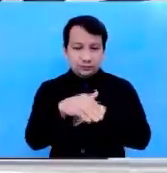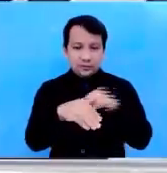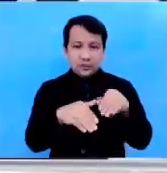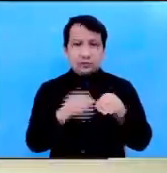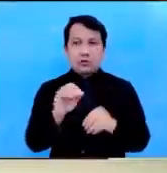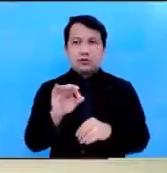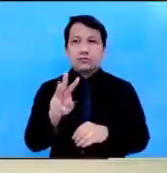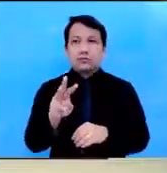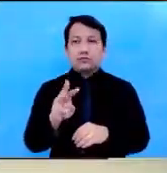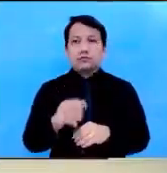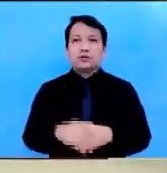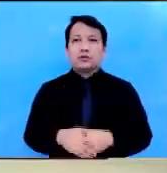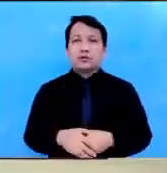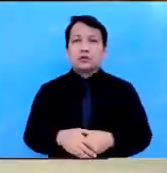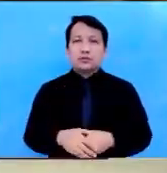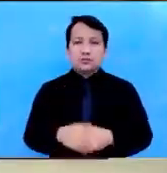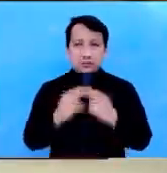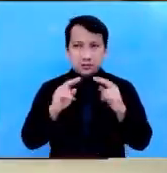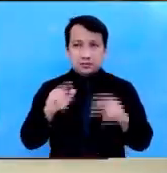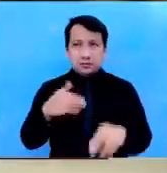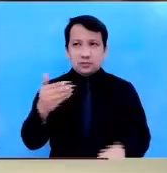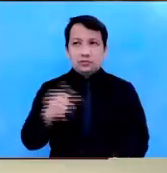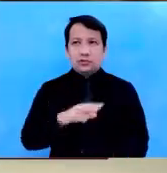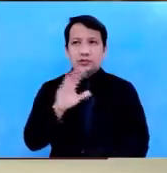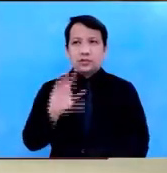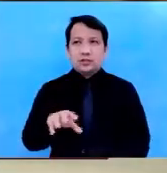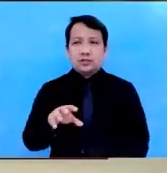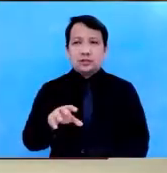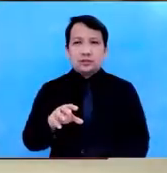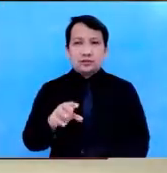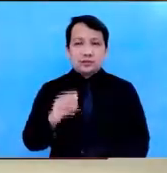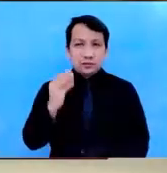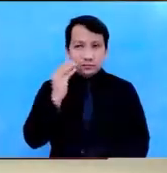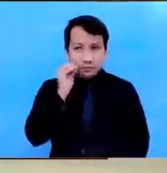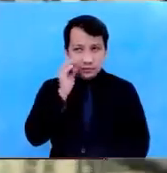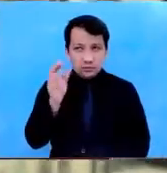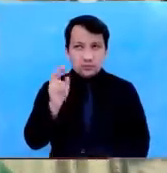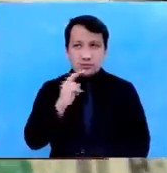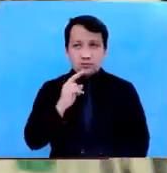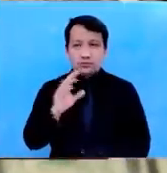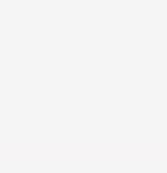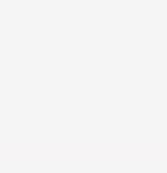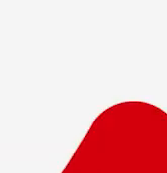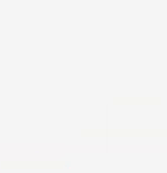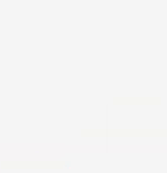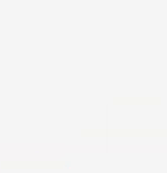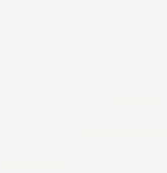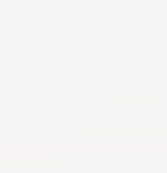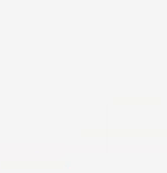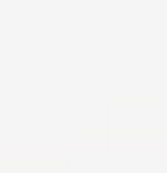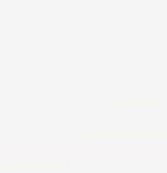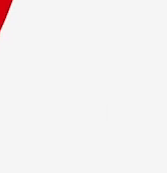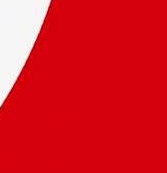OFW. Nagbabalita mula sa Frontline, Shaila Francisco, News 5.